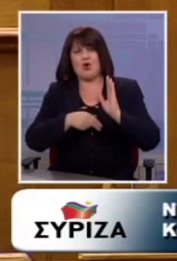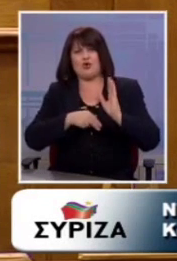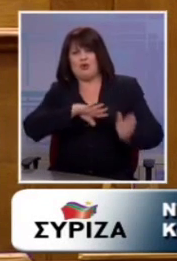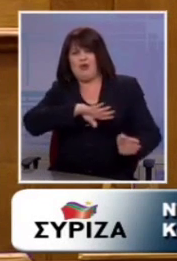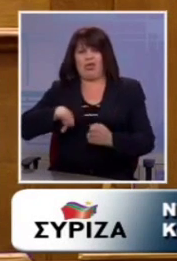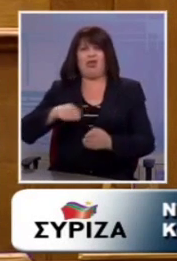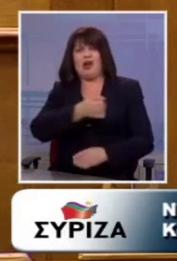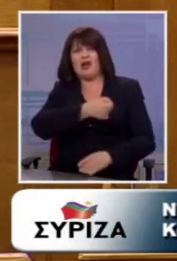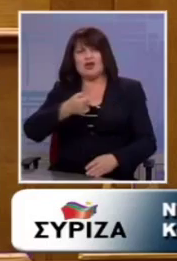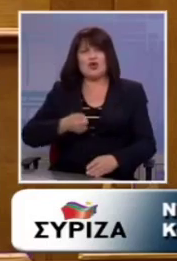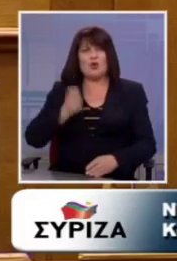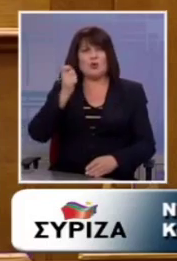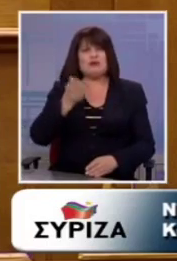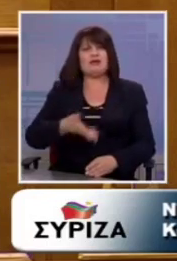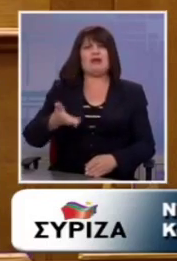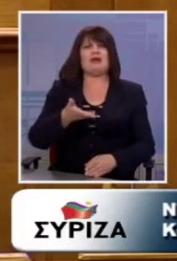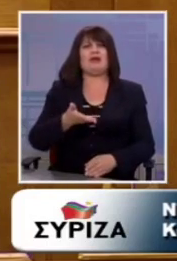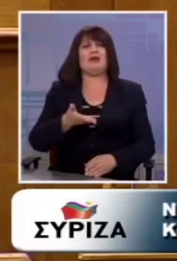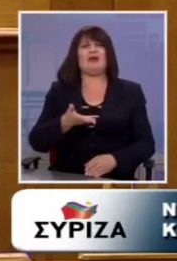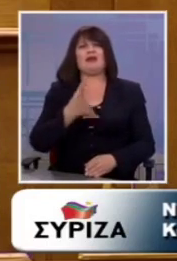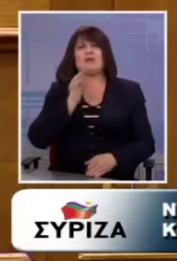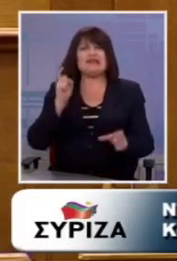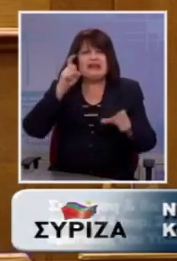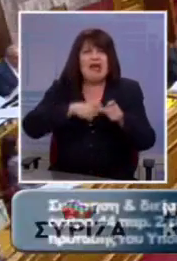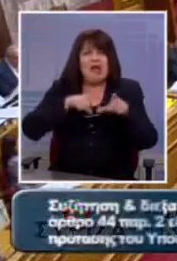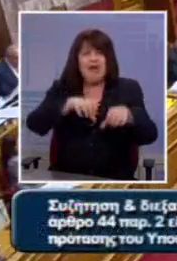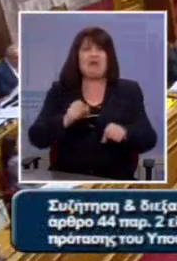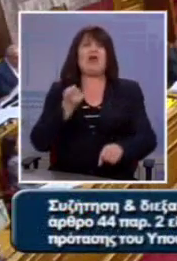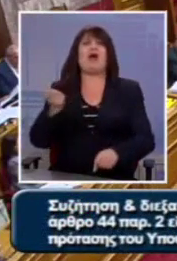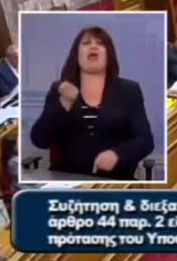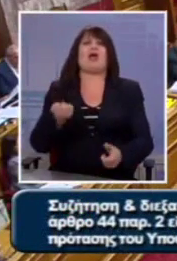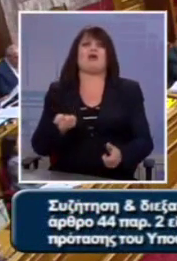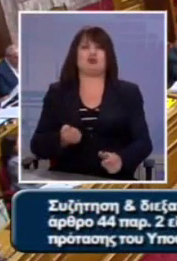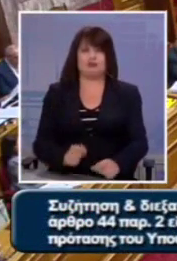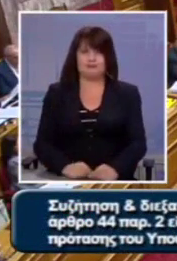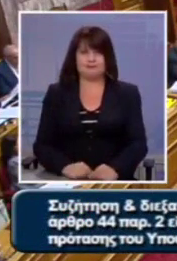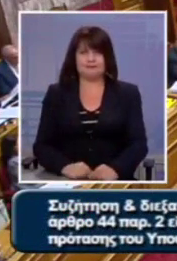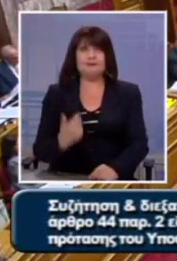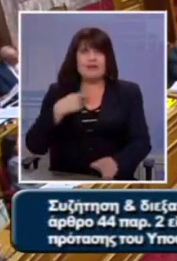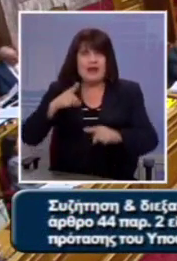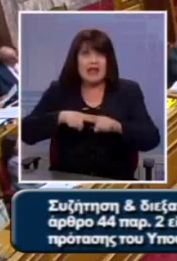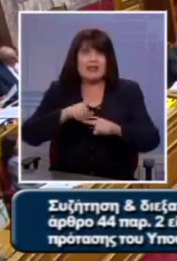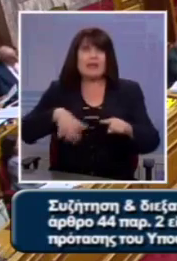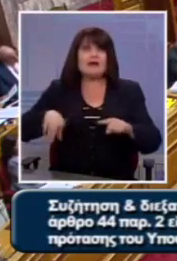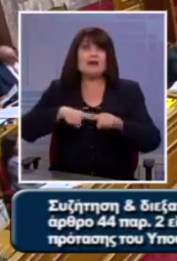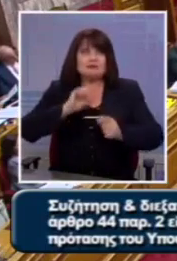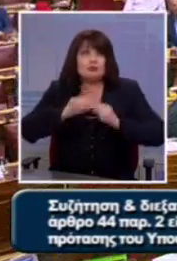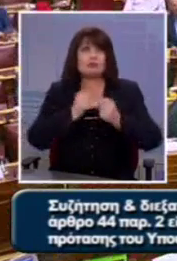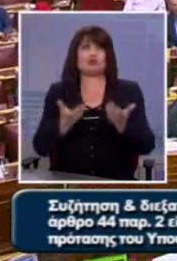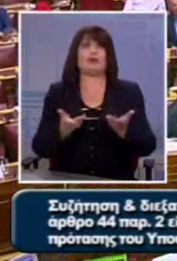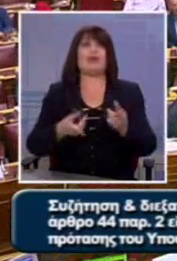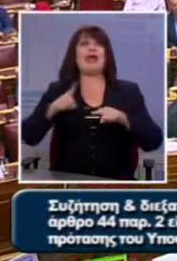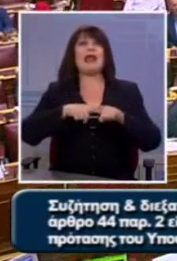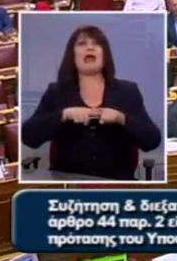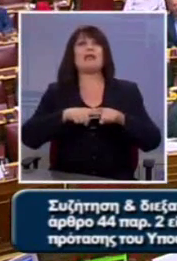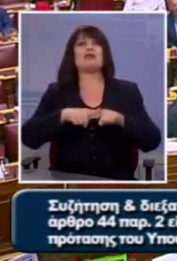πολιτική της λιτότητας και οι πρακτικές της απικίας χρέους. Αυτή είναι η προσπάθεια της Ελλάδος. Και λέω της Ελλάδος και όχι